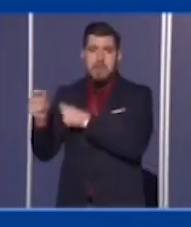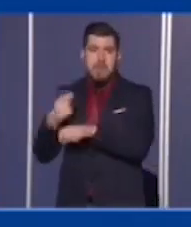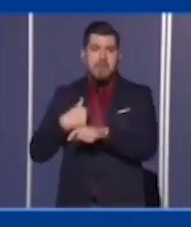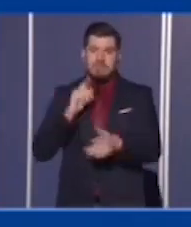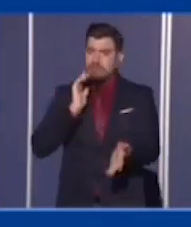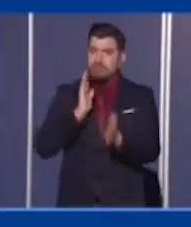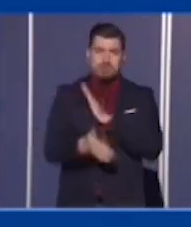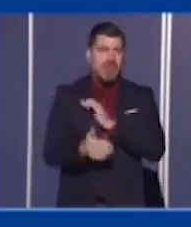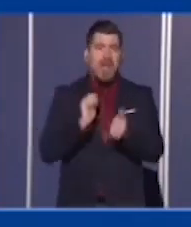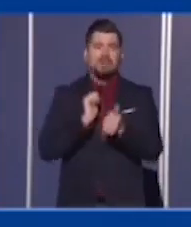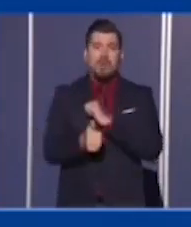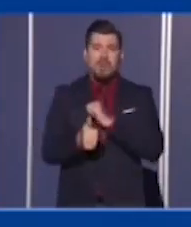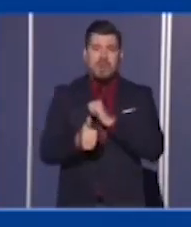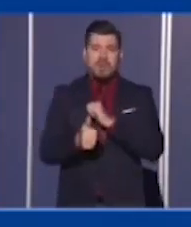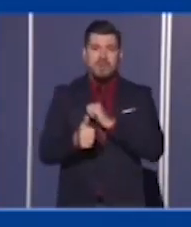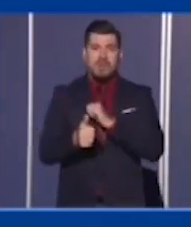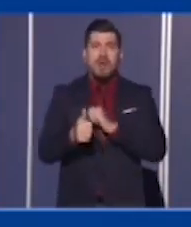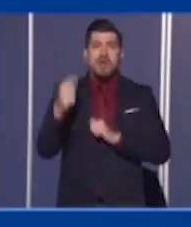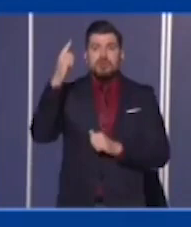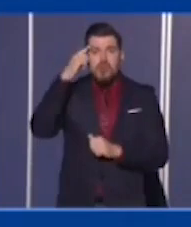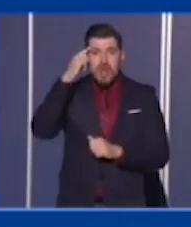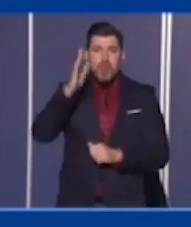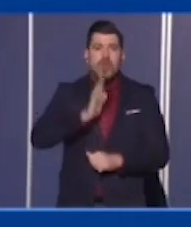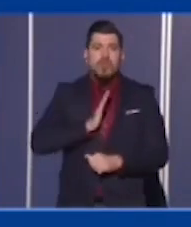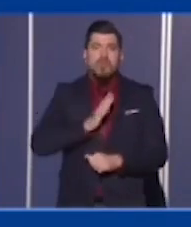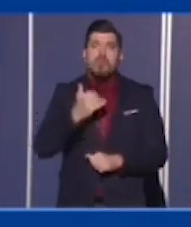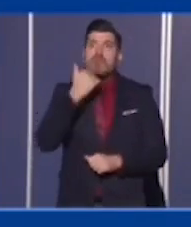σήμερα δεν μπορεί να φανταστεί την